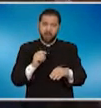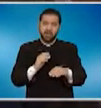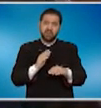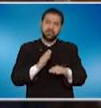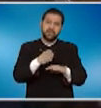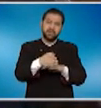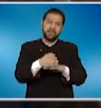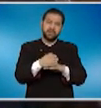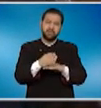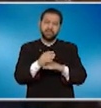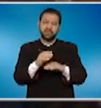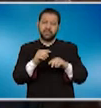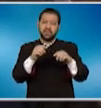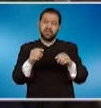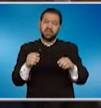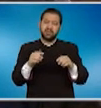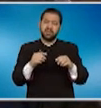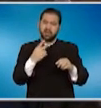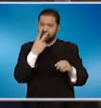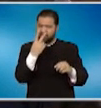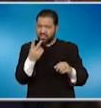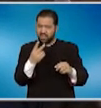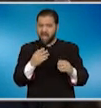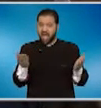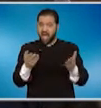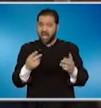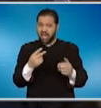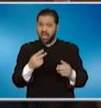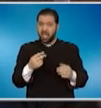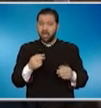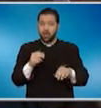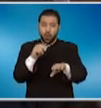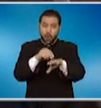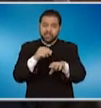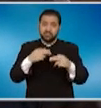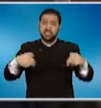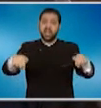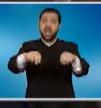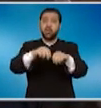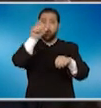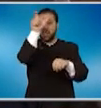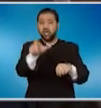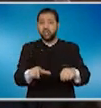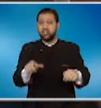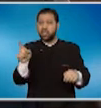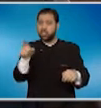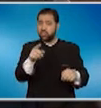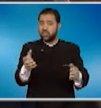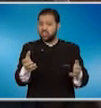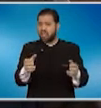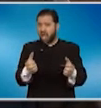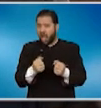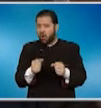printr-o anumită simetrie pe care o constată la el însuși, gândindu-se că celălalt de lângă el are aceleași nevoi,